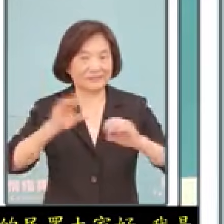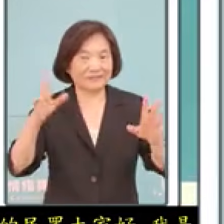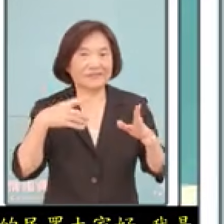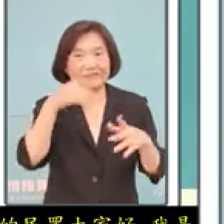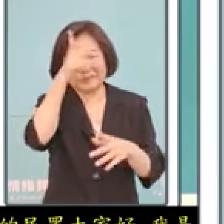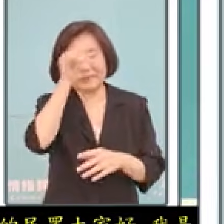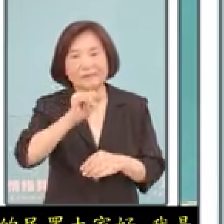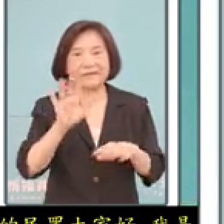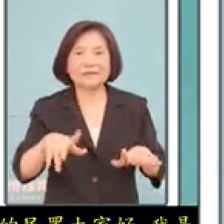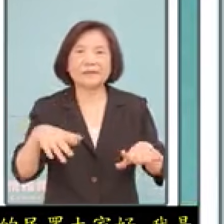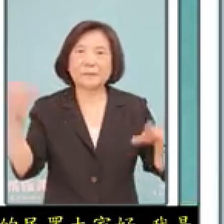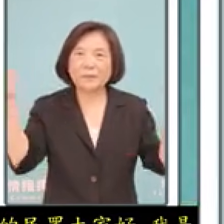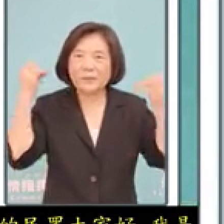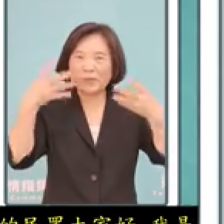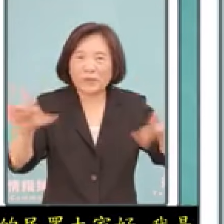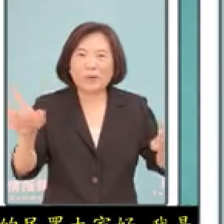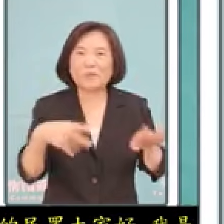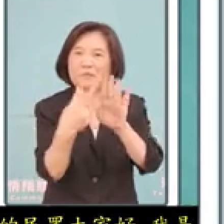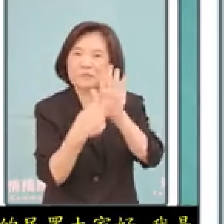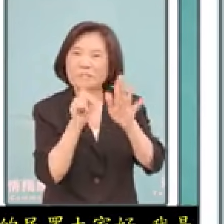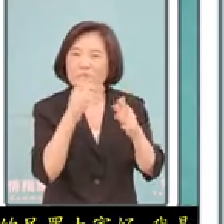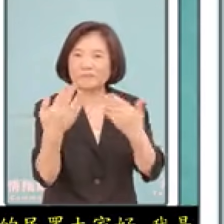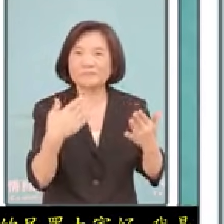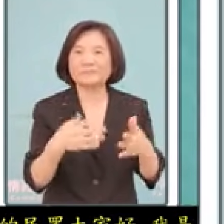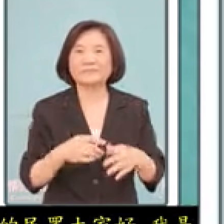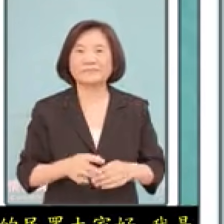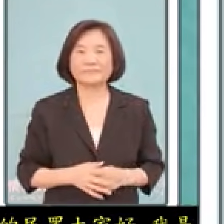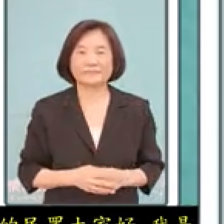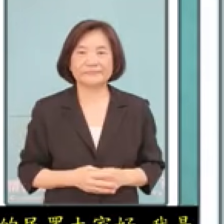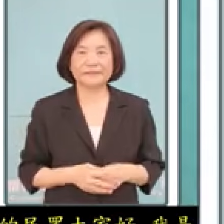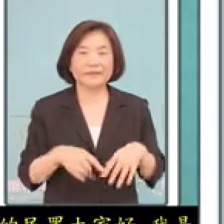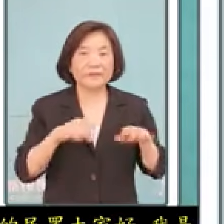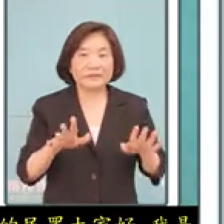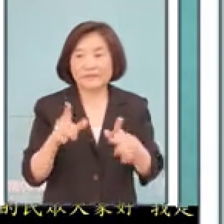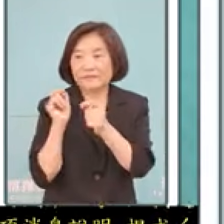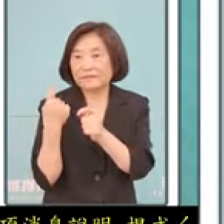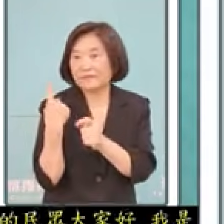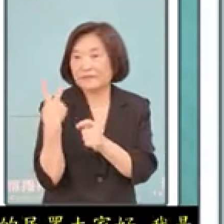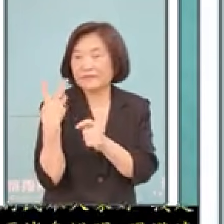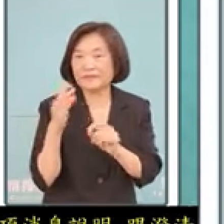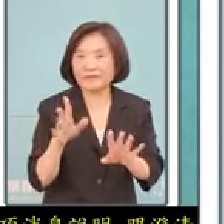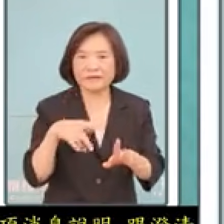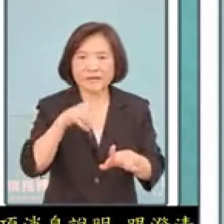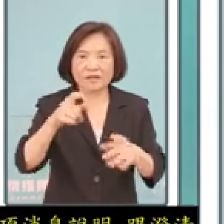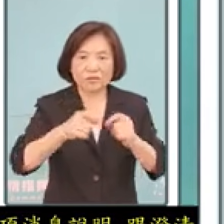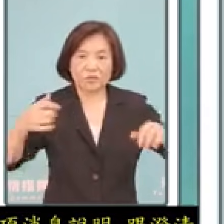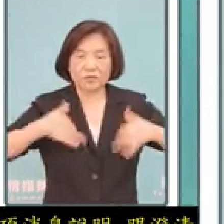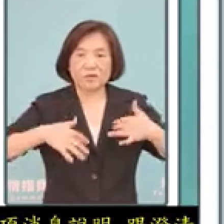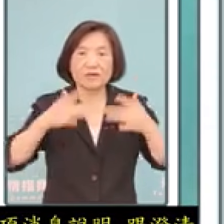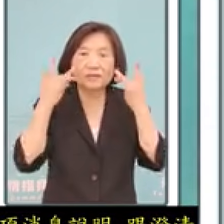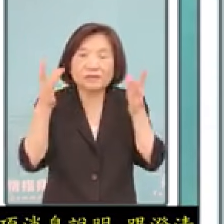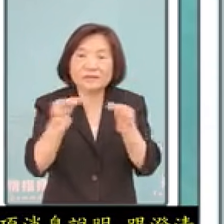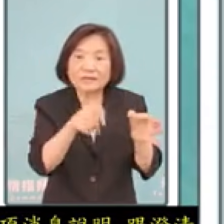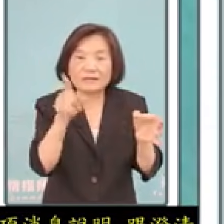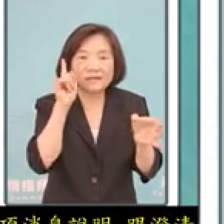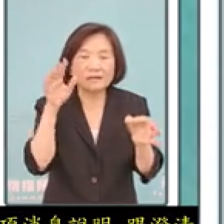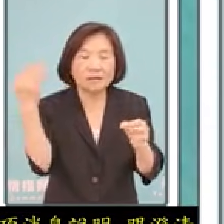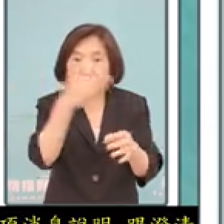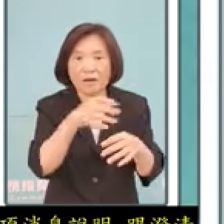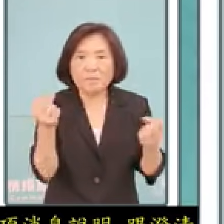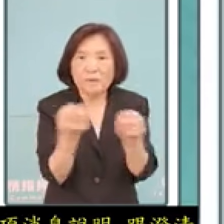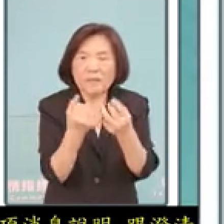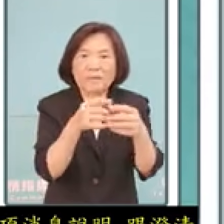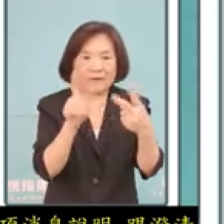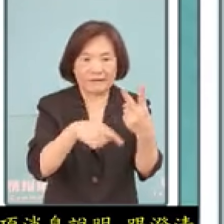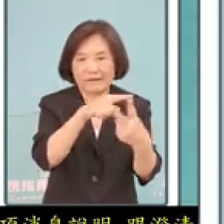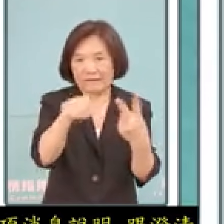今天有几项消息要来跟大家做说明以及澄清。那这几天呢，大家看到永乐市场出现了两起的确诊